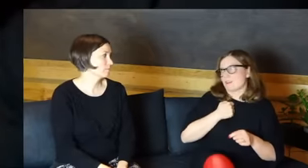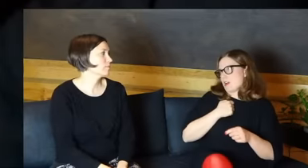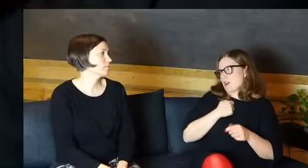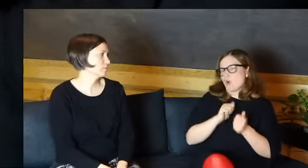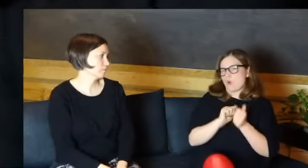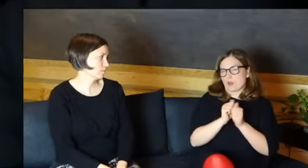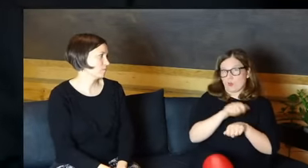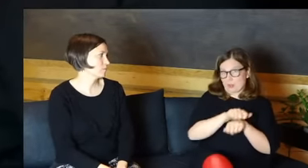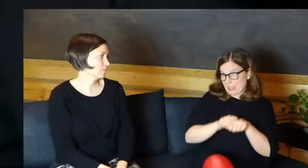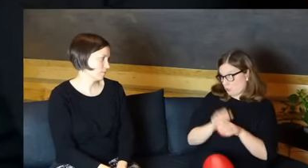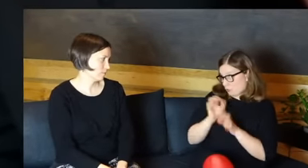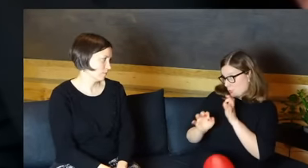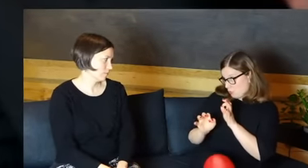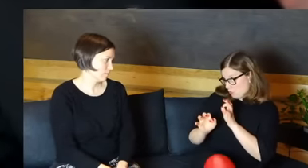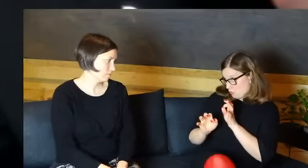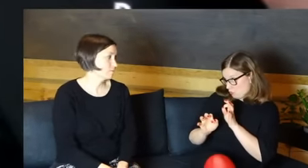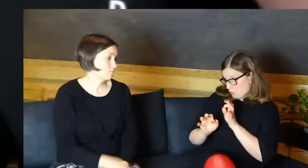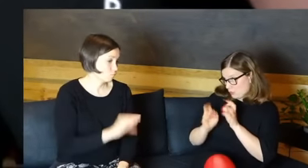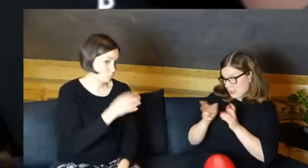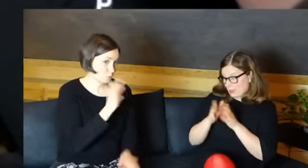Hyvä.